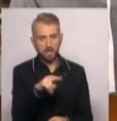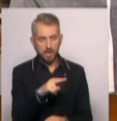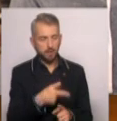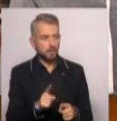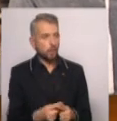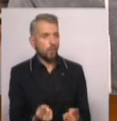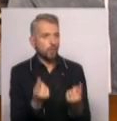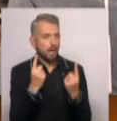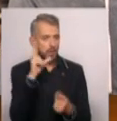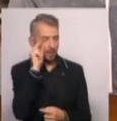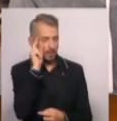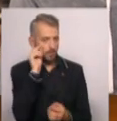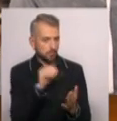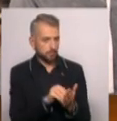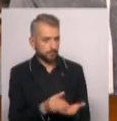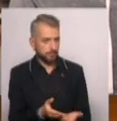колосальна цифра.